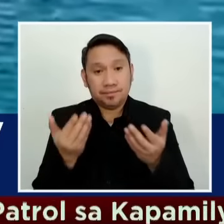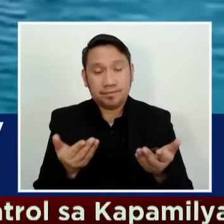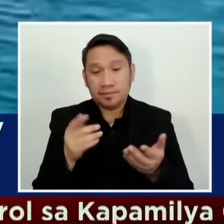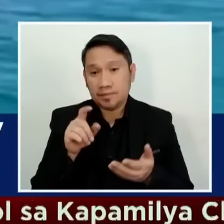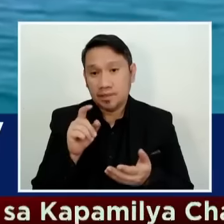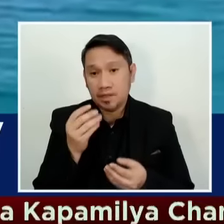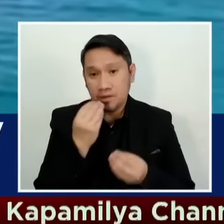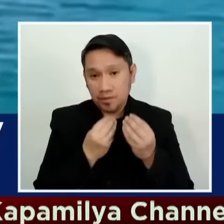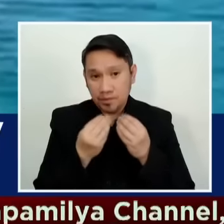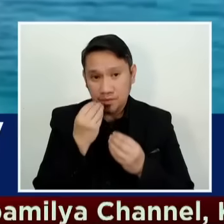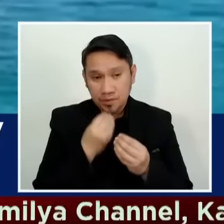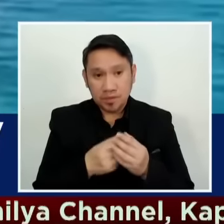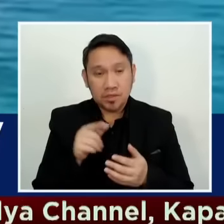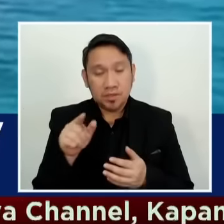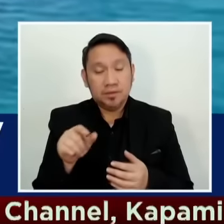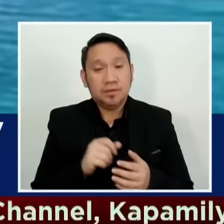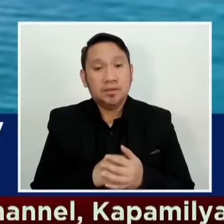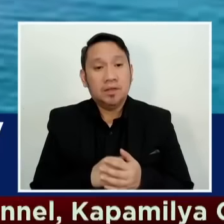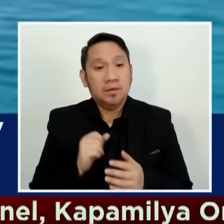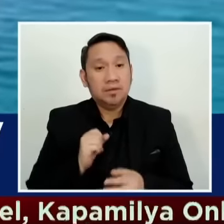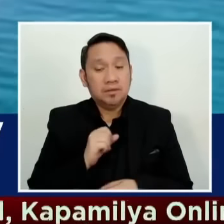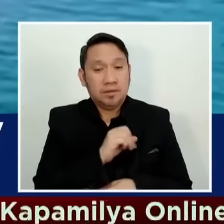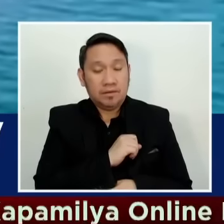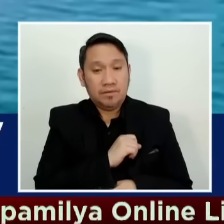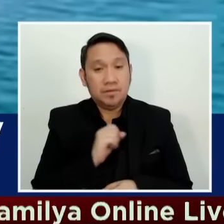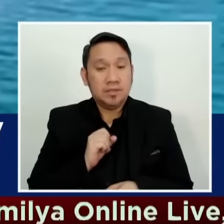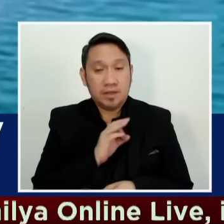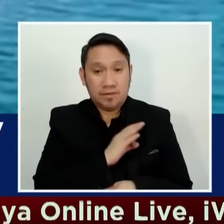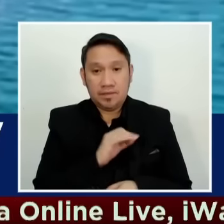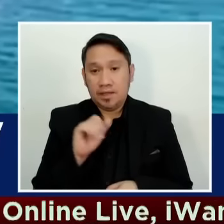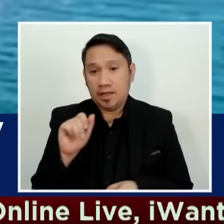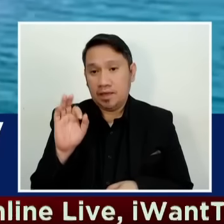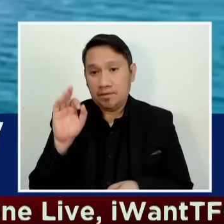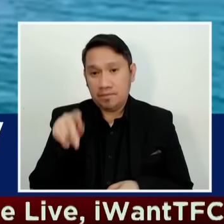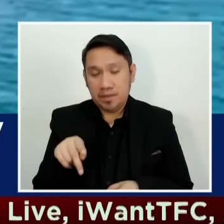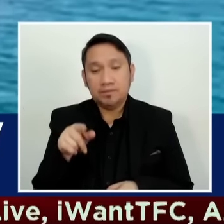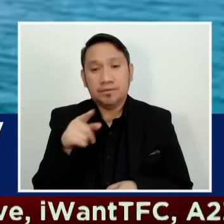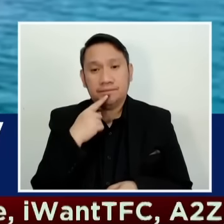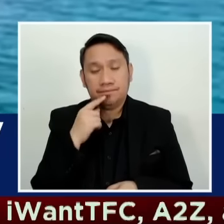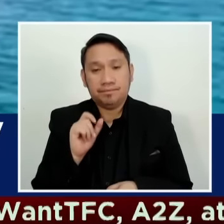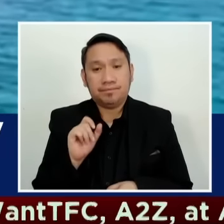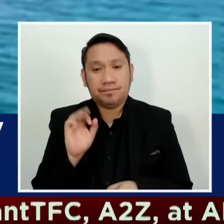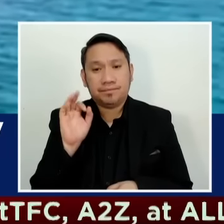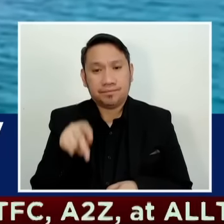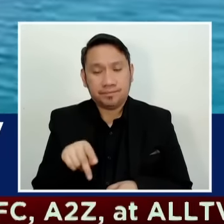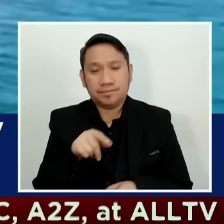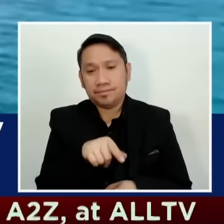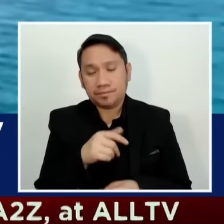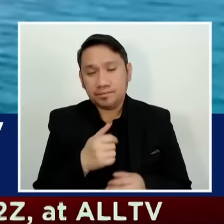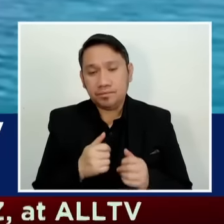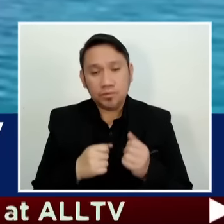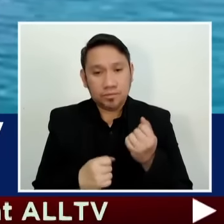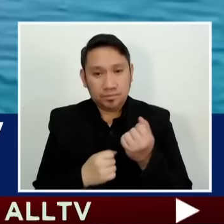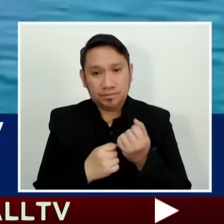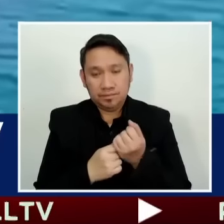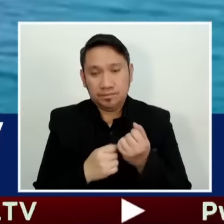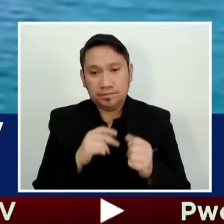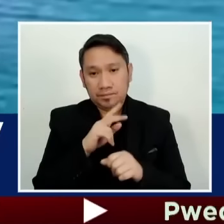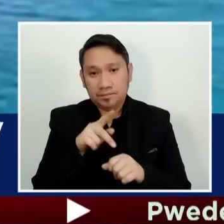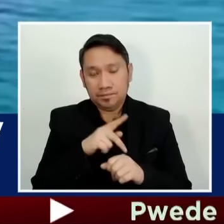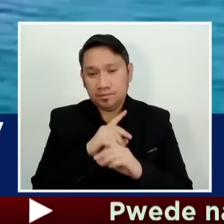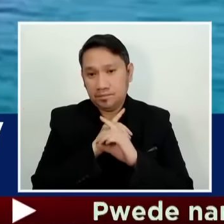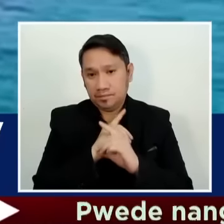supply sa mga tauhan ng AFP. Nangako naman ang AFP na patuloy nilang susuportahan ang mga tropa ng Pilipinas para may pagtanggol